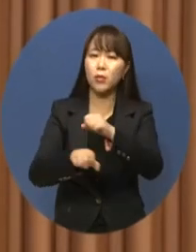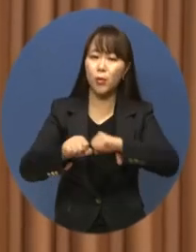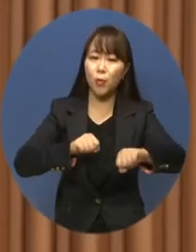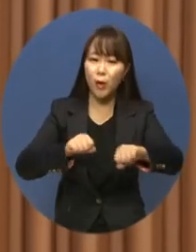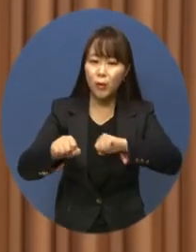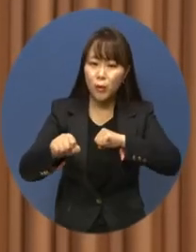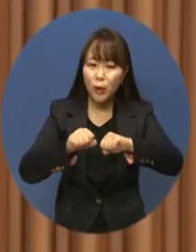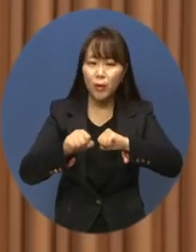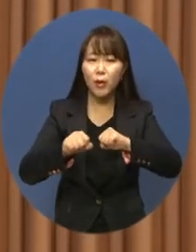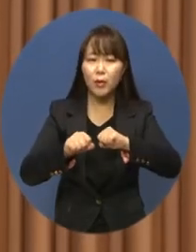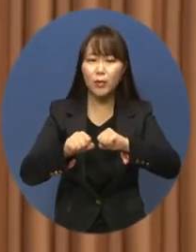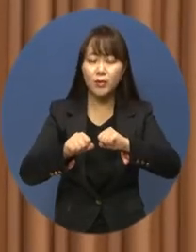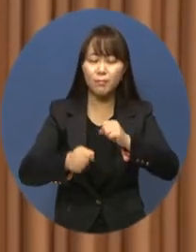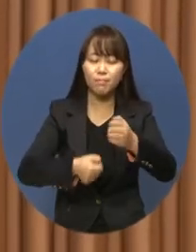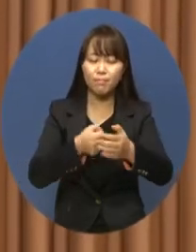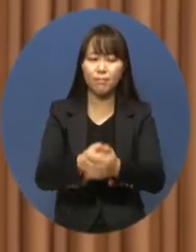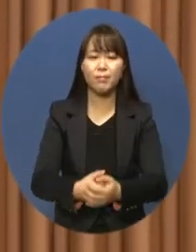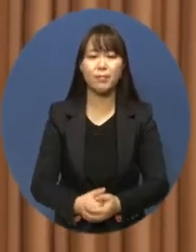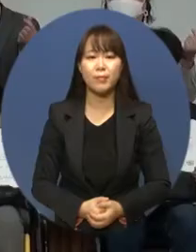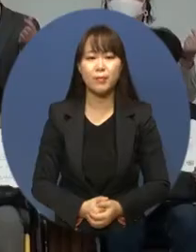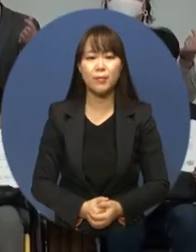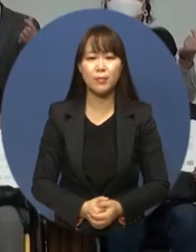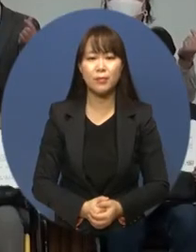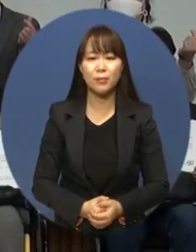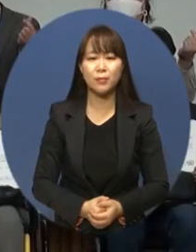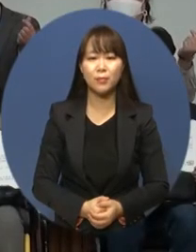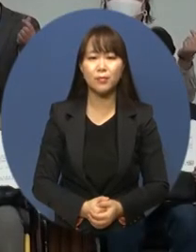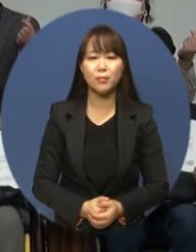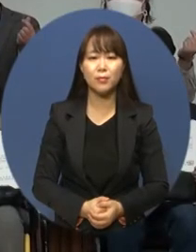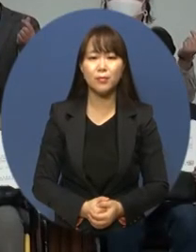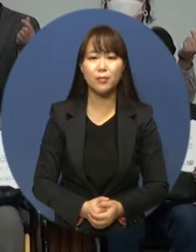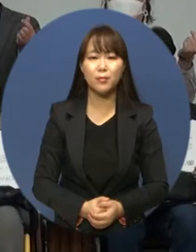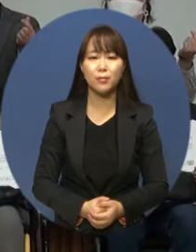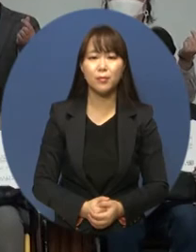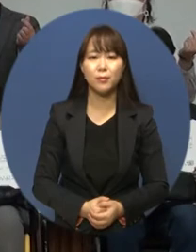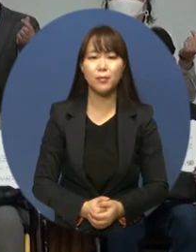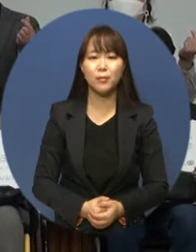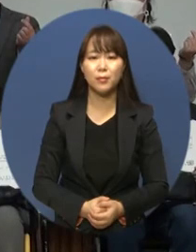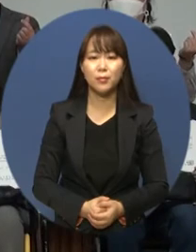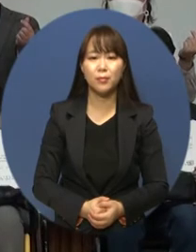활동할 것을 결의했습니다 복지 tv 경기방송 정선 입니다